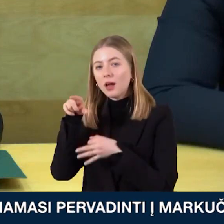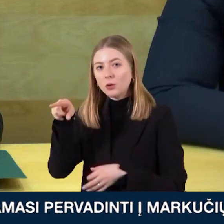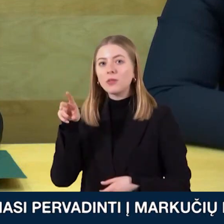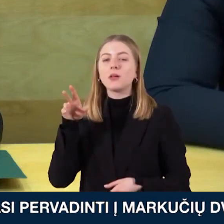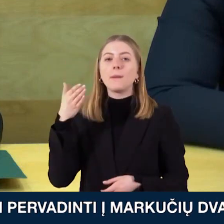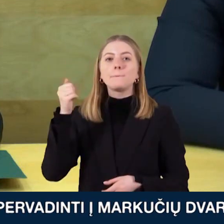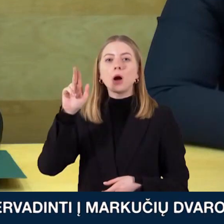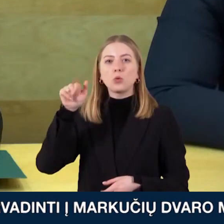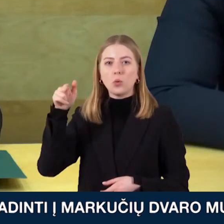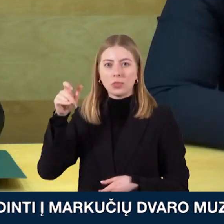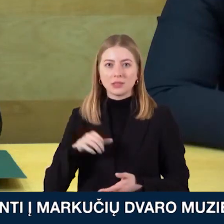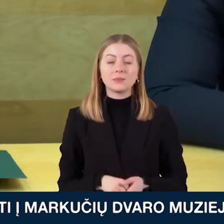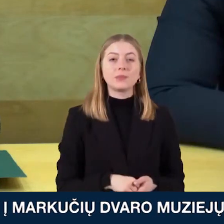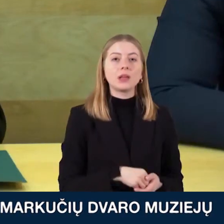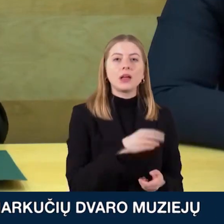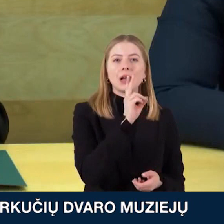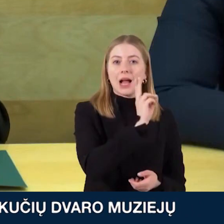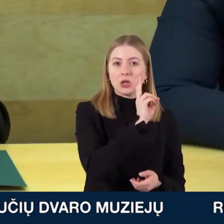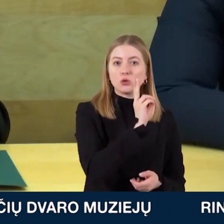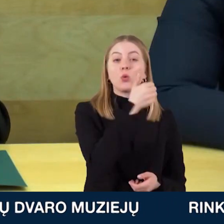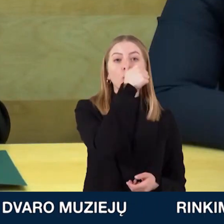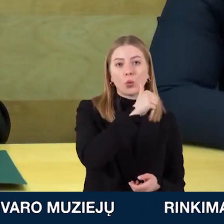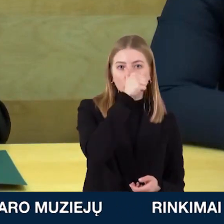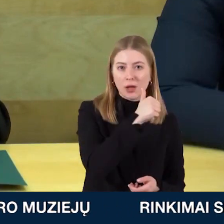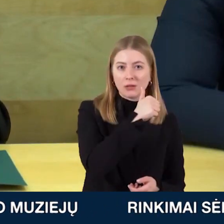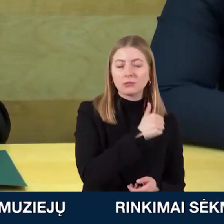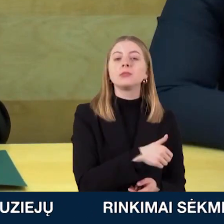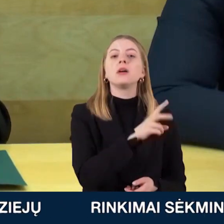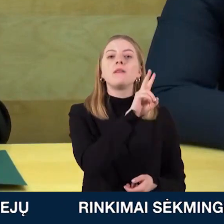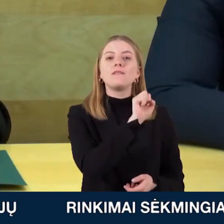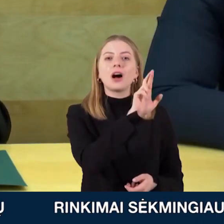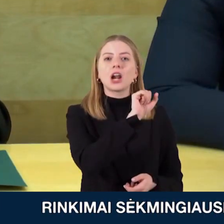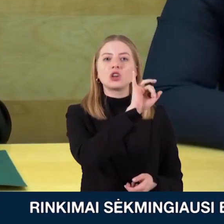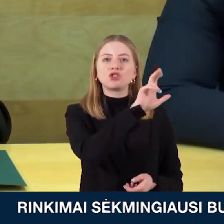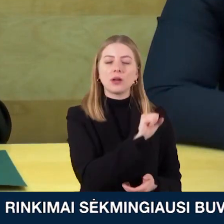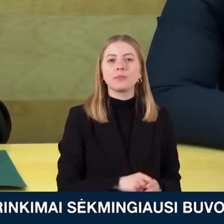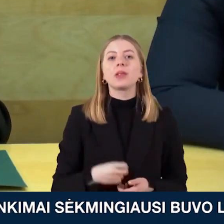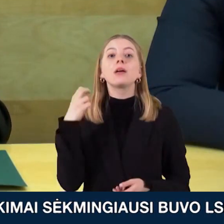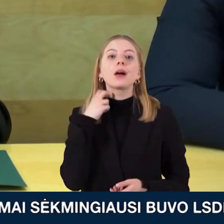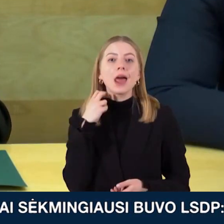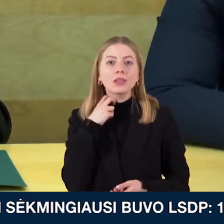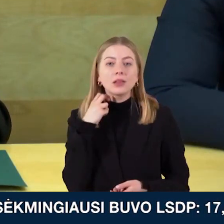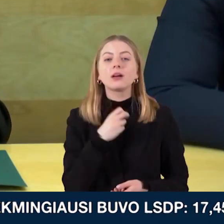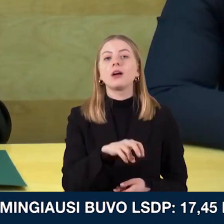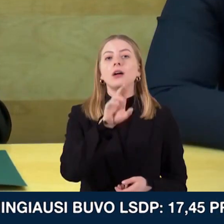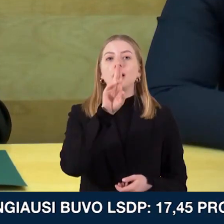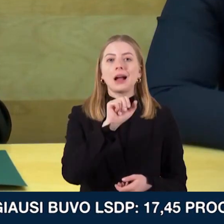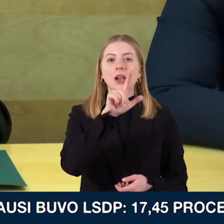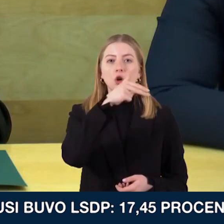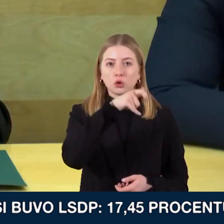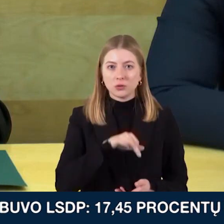Valerijus Makūnas, Kazlų Rūdoje Mantas Varaška, Kretingos rajone Antanas Kalnius,